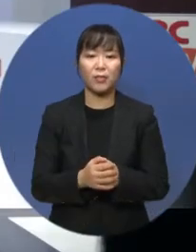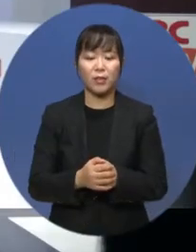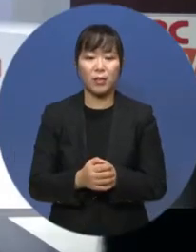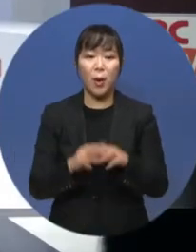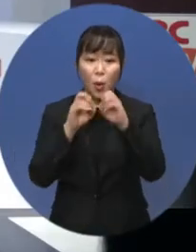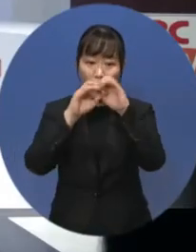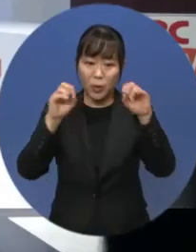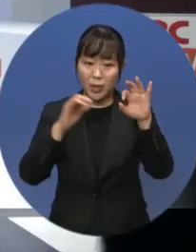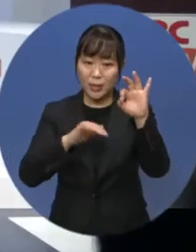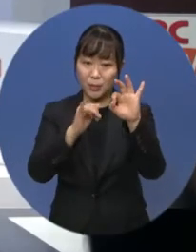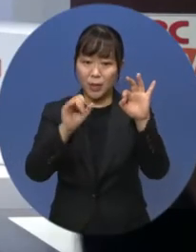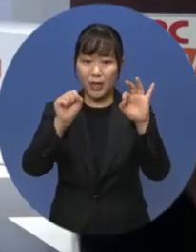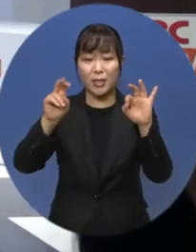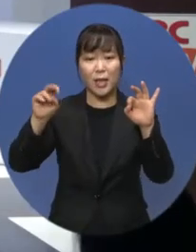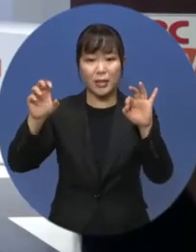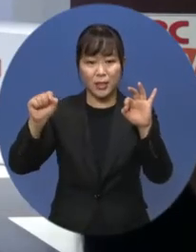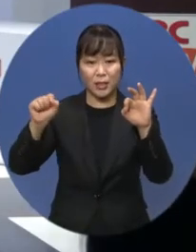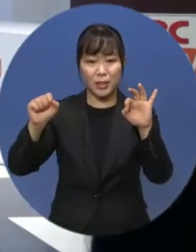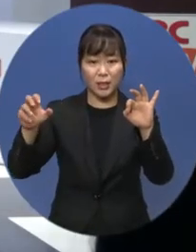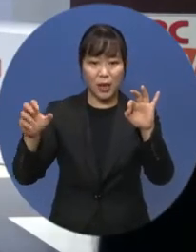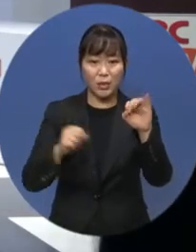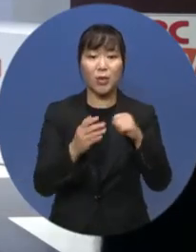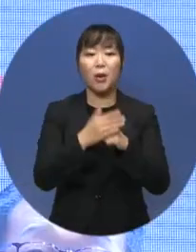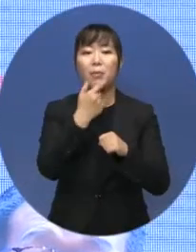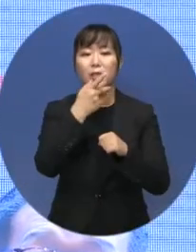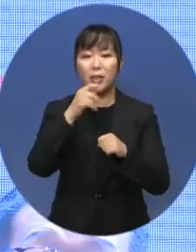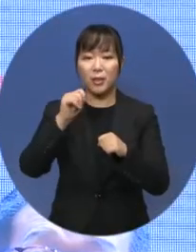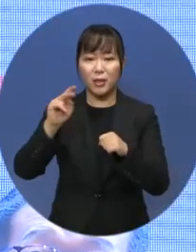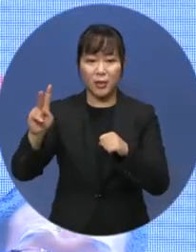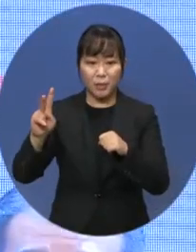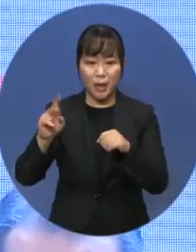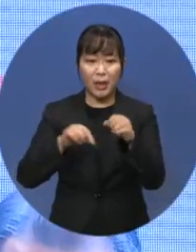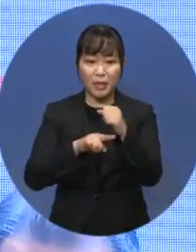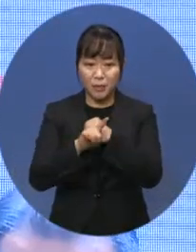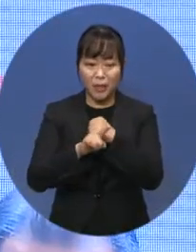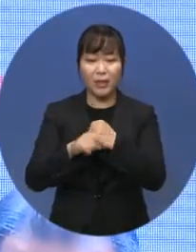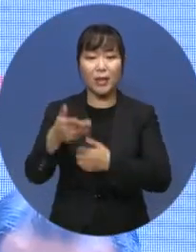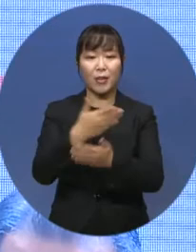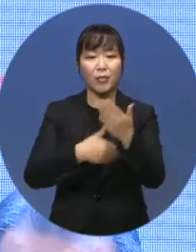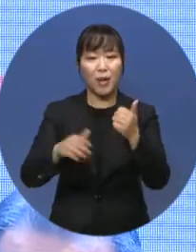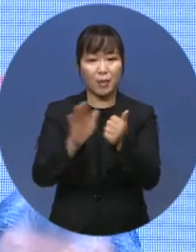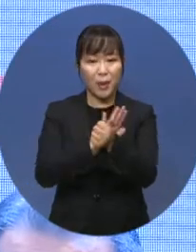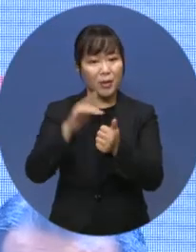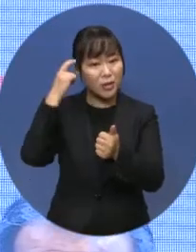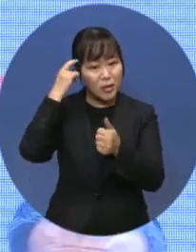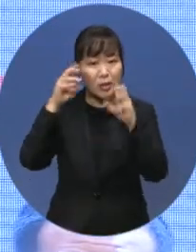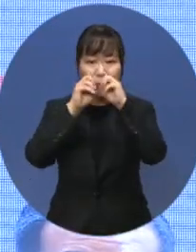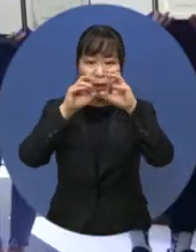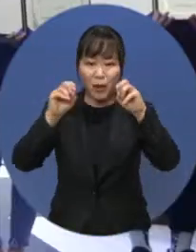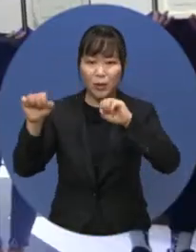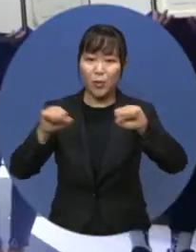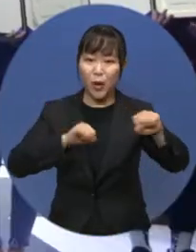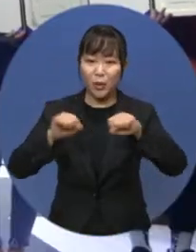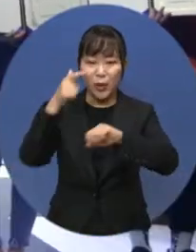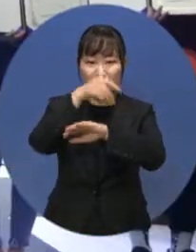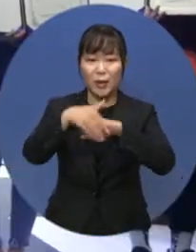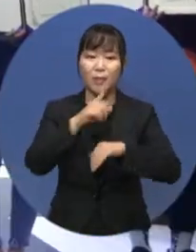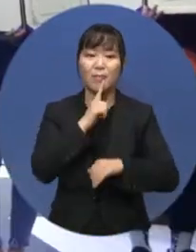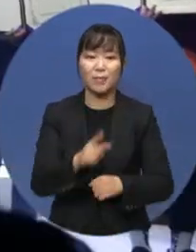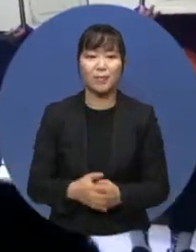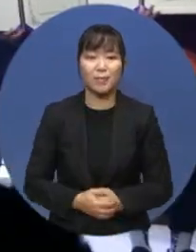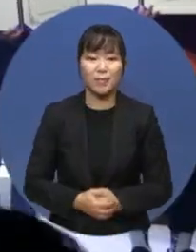홍보대사 10인은 SNS를 활용해 복지TV의 이념인 나눔과 배려 정신을 알리는 활동을 펼칠